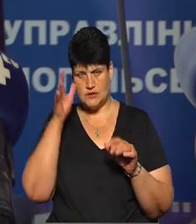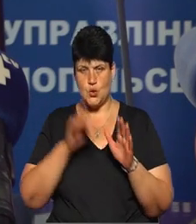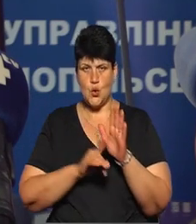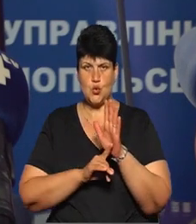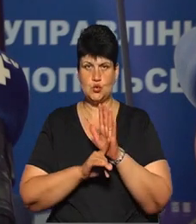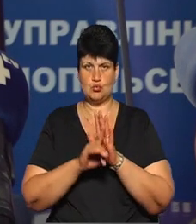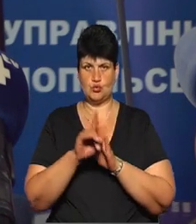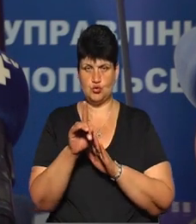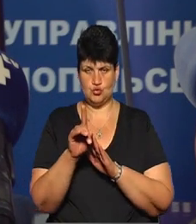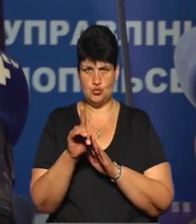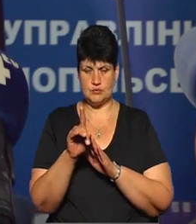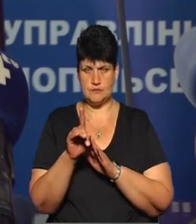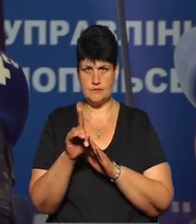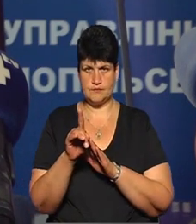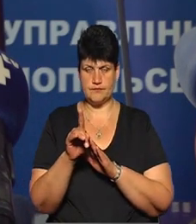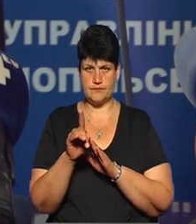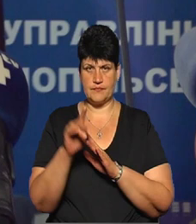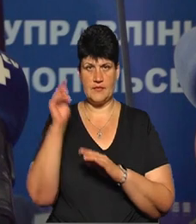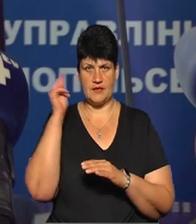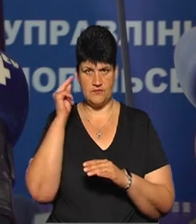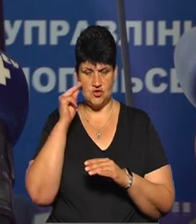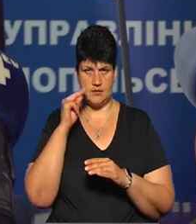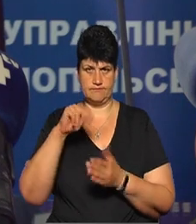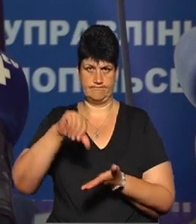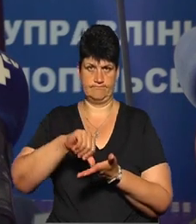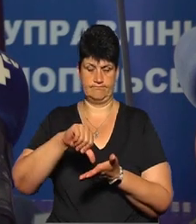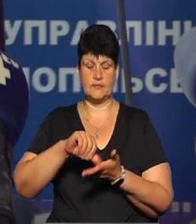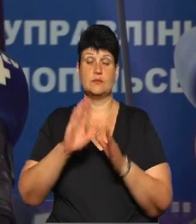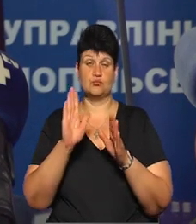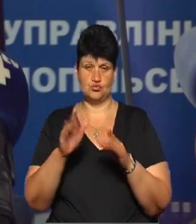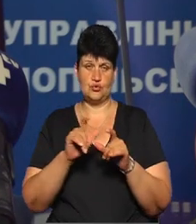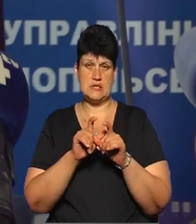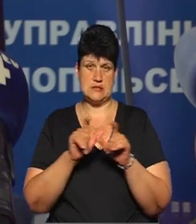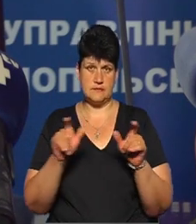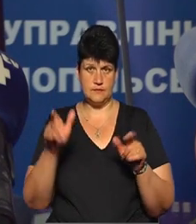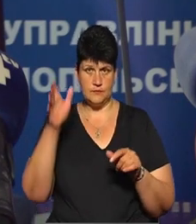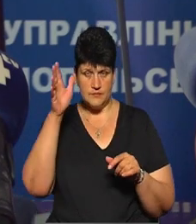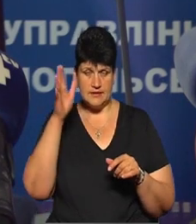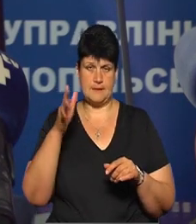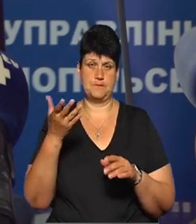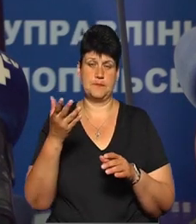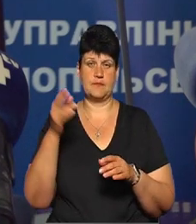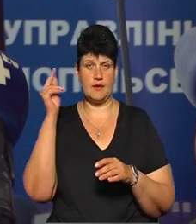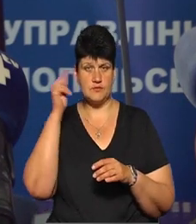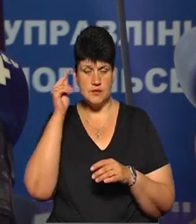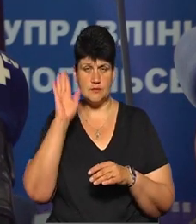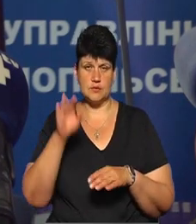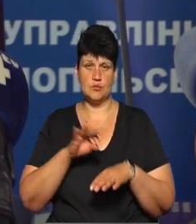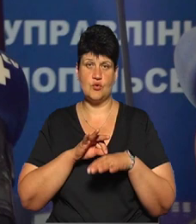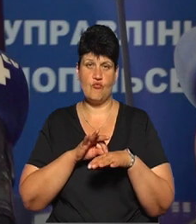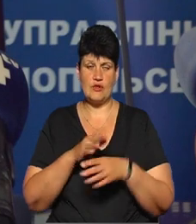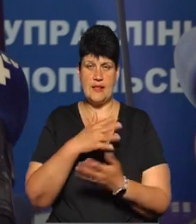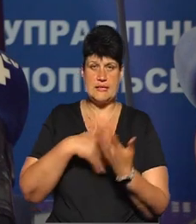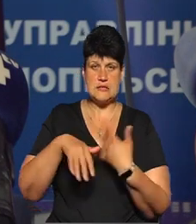розпочнуть освітній процес офлайн. Будуть заклади освіти, де освітній процес здійснюватиметься за